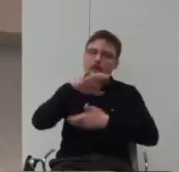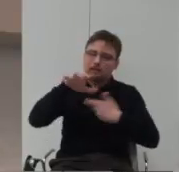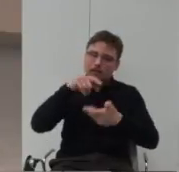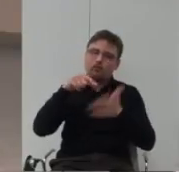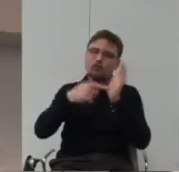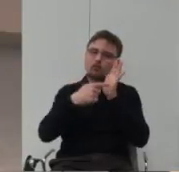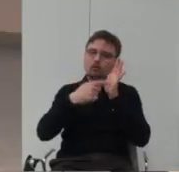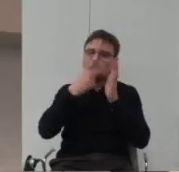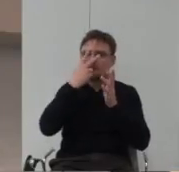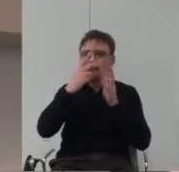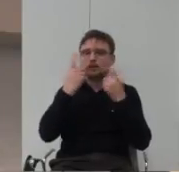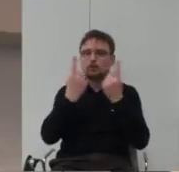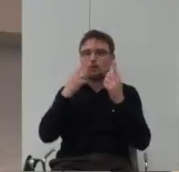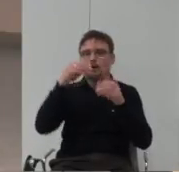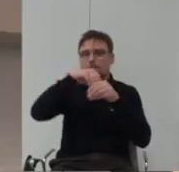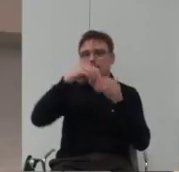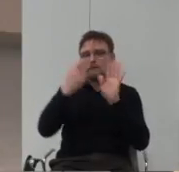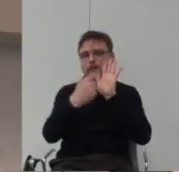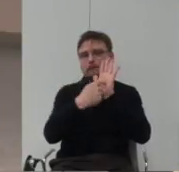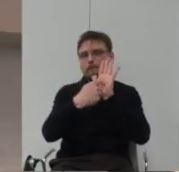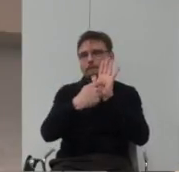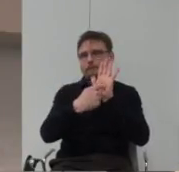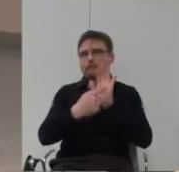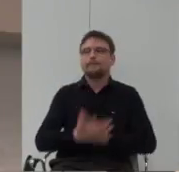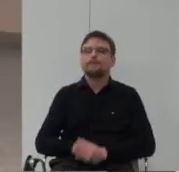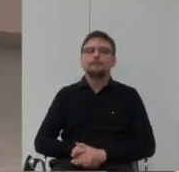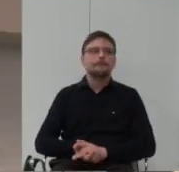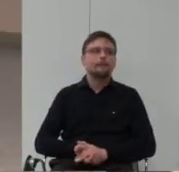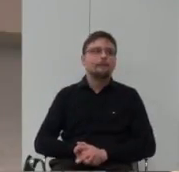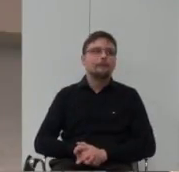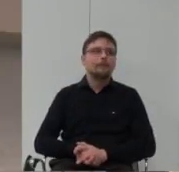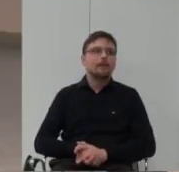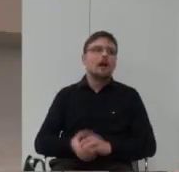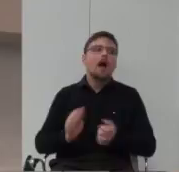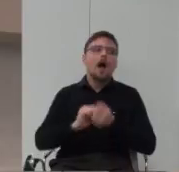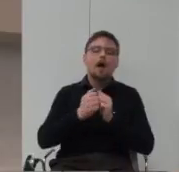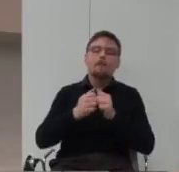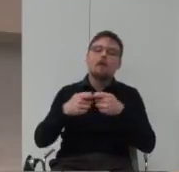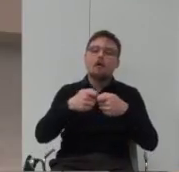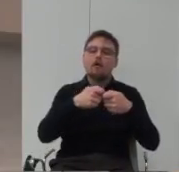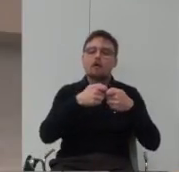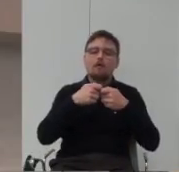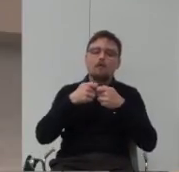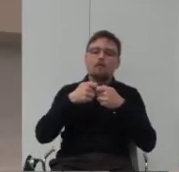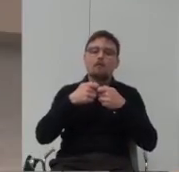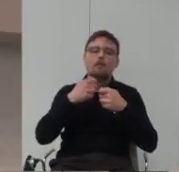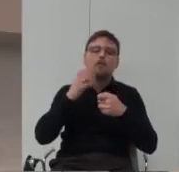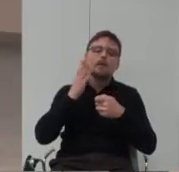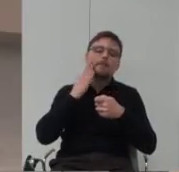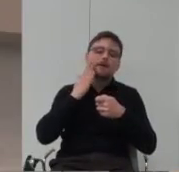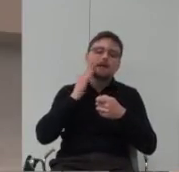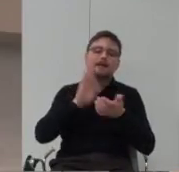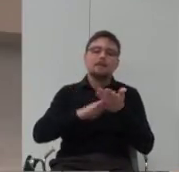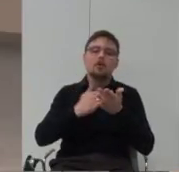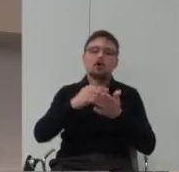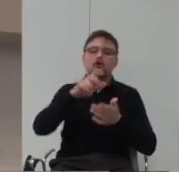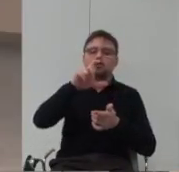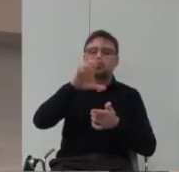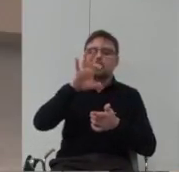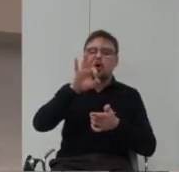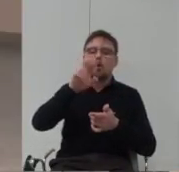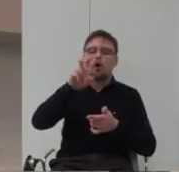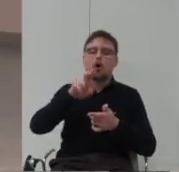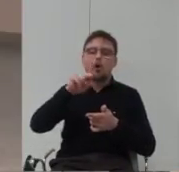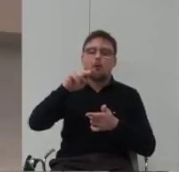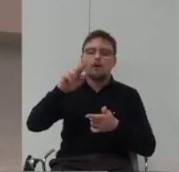są tu pokazane tendencje światowe. No, na przykład atrakcyjne